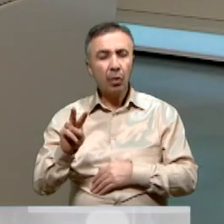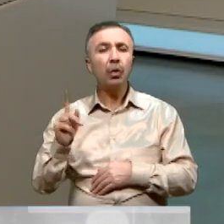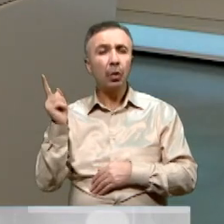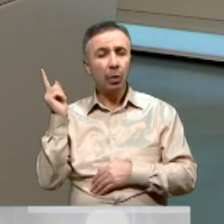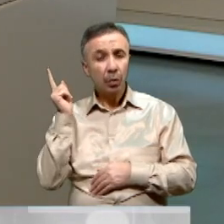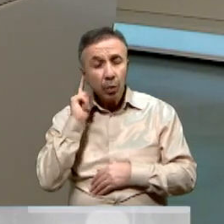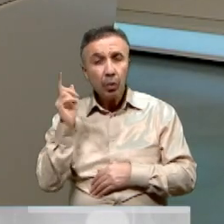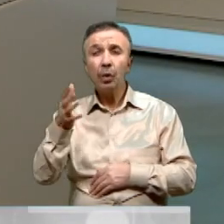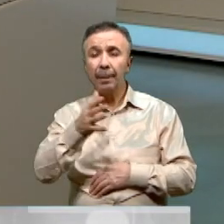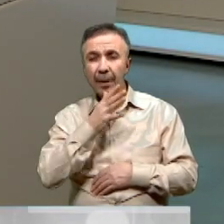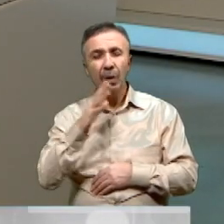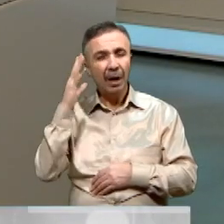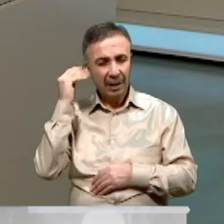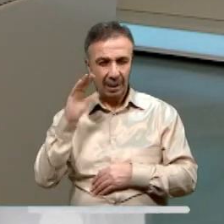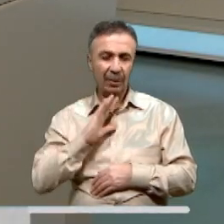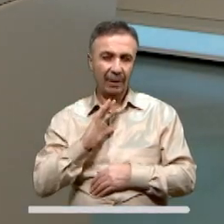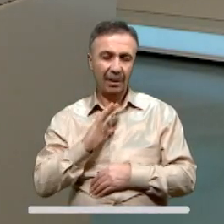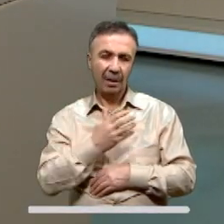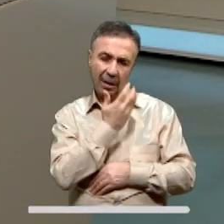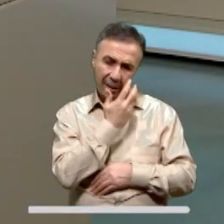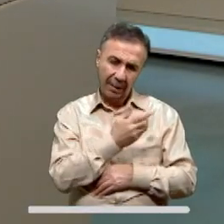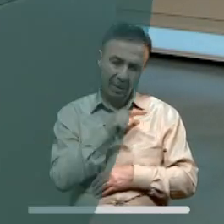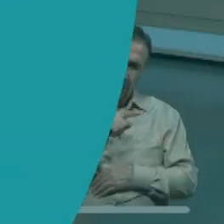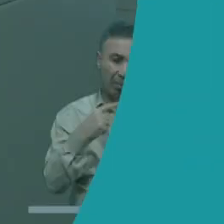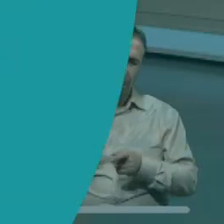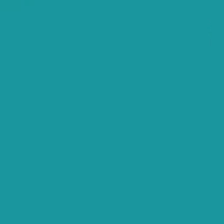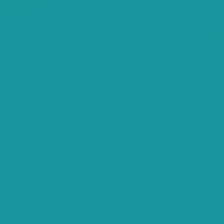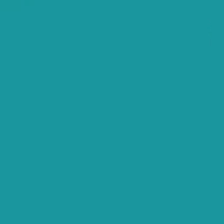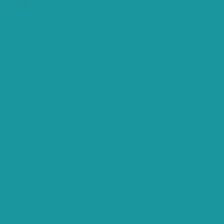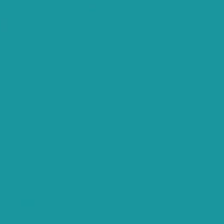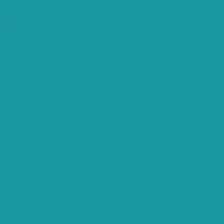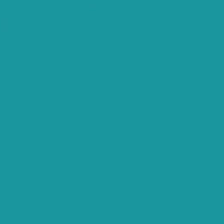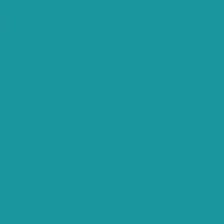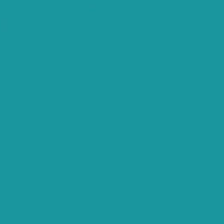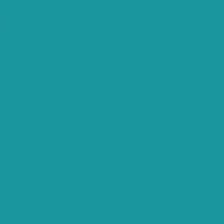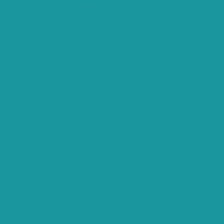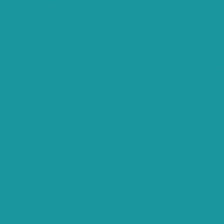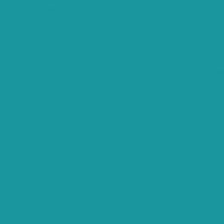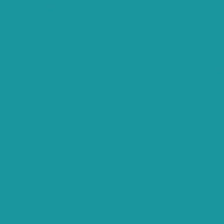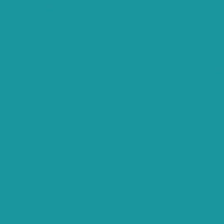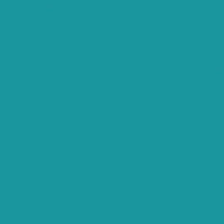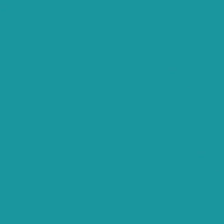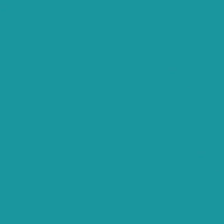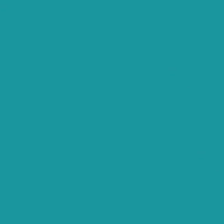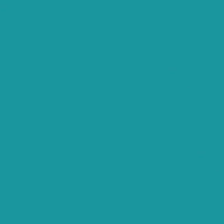Fakat tavsiyemiz bu tür mekan isnatlarından uzak durmaları